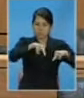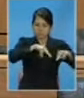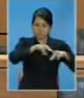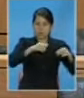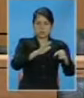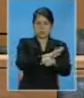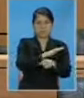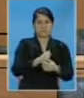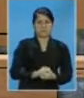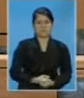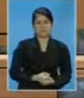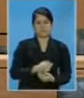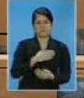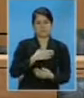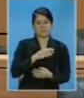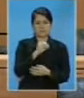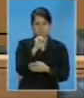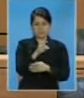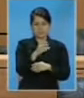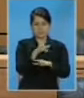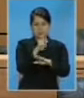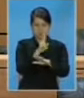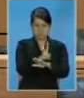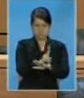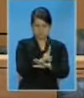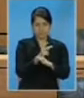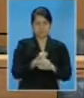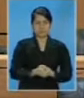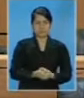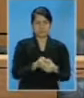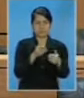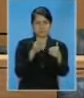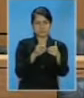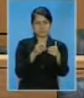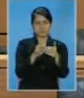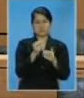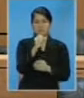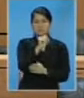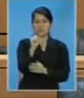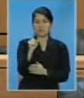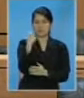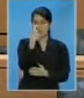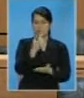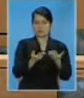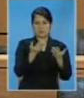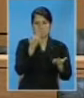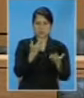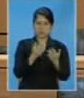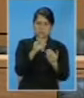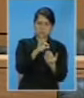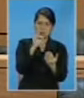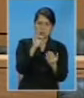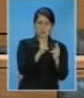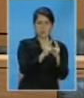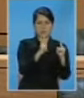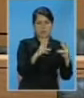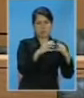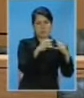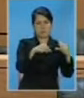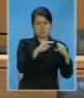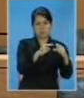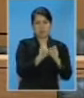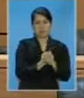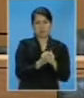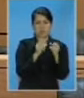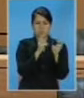ภาเรียนต่อท่านประธานไปถึงท่านสมาชิกที่จะไปเป็นกรรมการว่าการตรวจสอบกล้อง